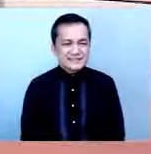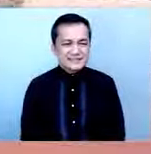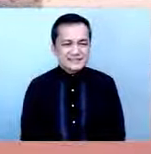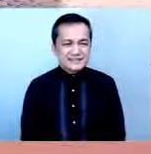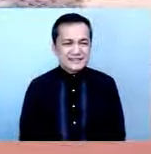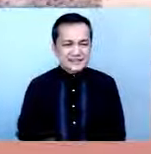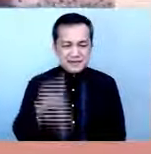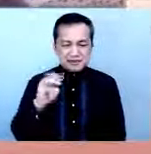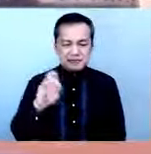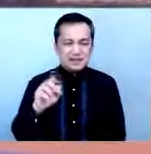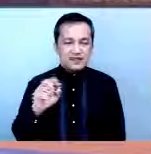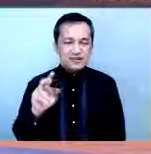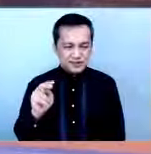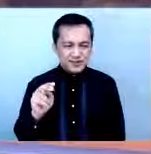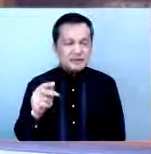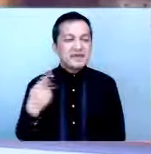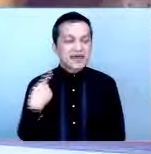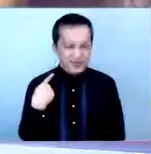Melon nga sila.